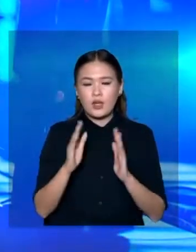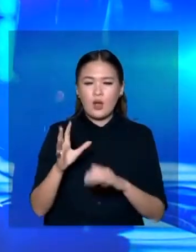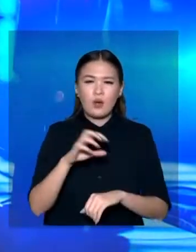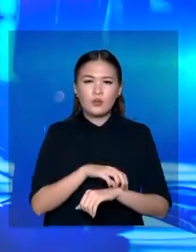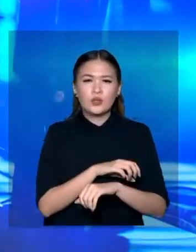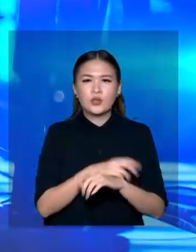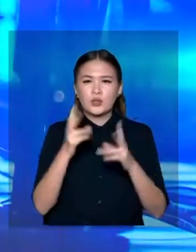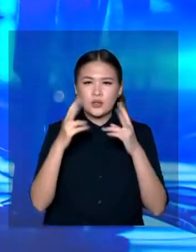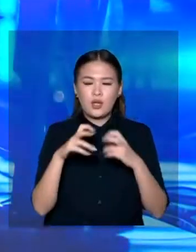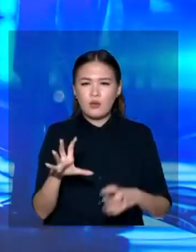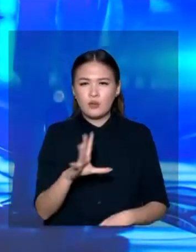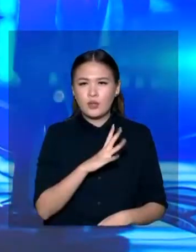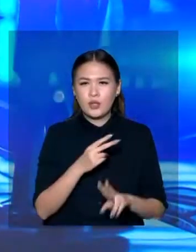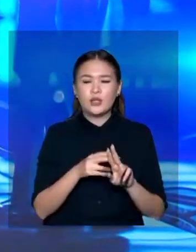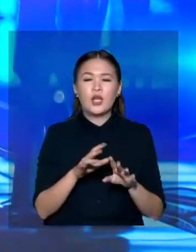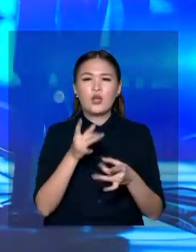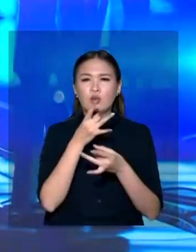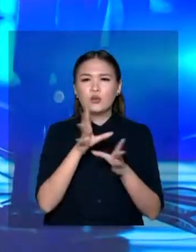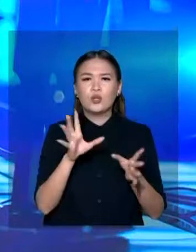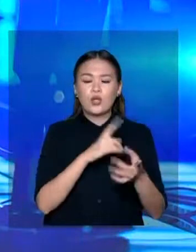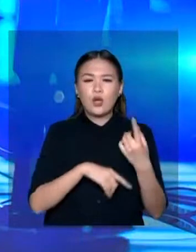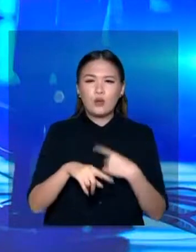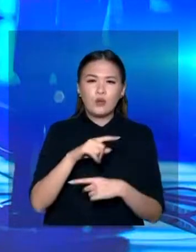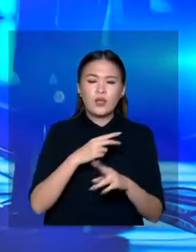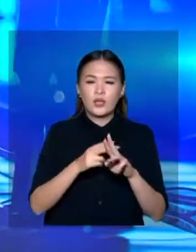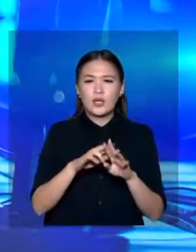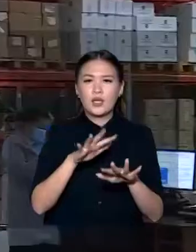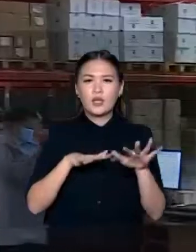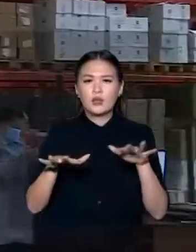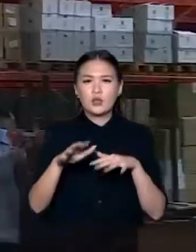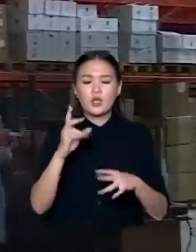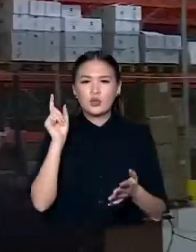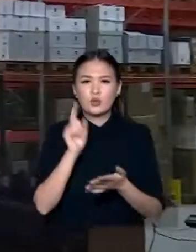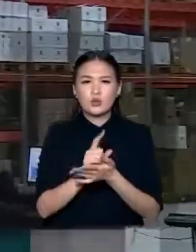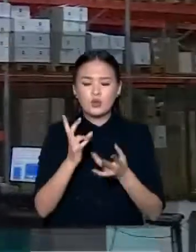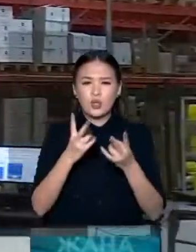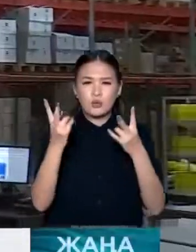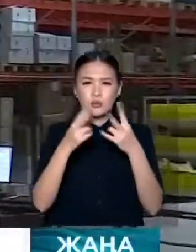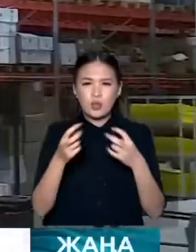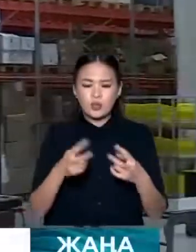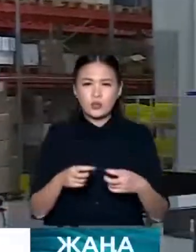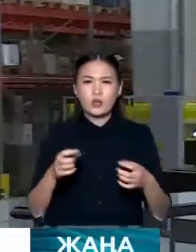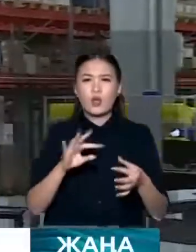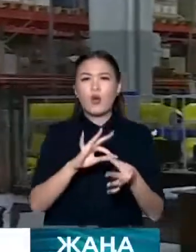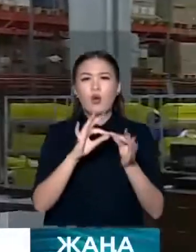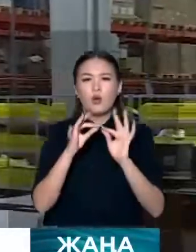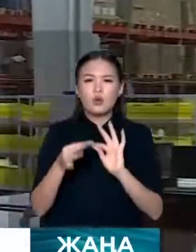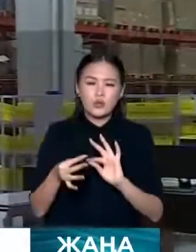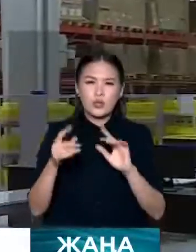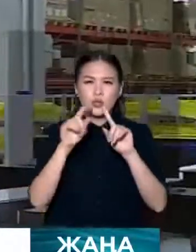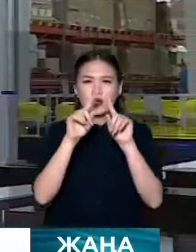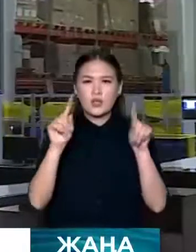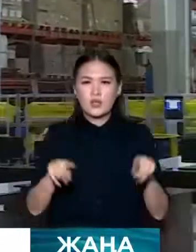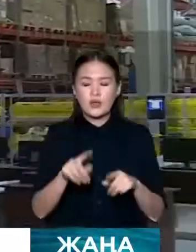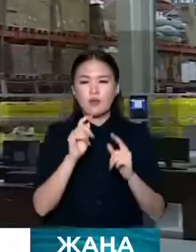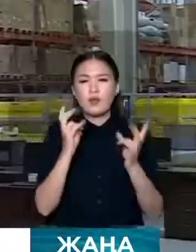комитеті анықтады. Негізі кезгелген тауар ел аумағына енбес бұрын тиісті сараптамадан өтіп, сынама қорытындысына сай